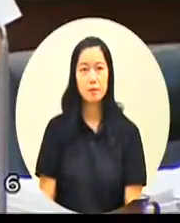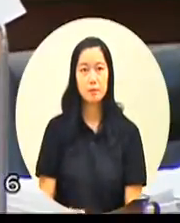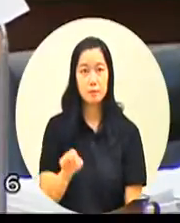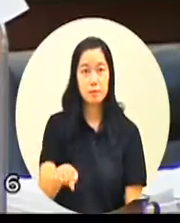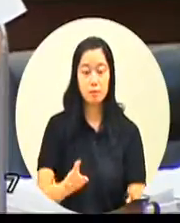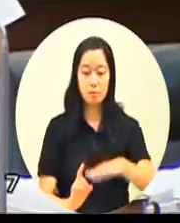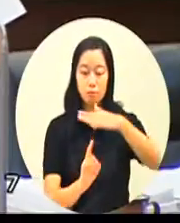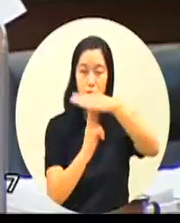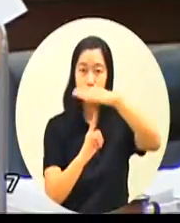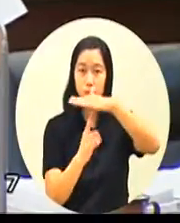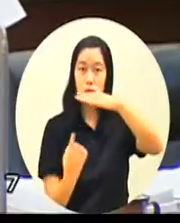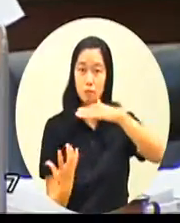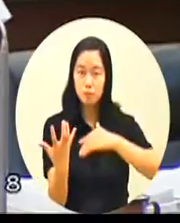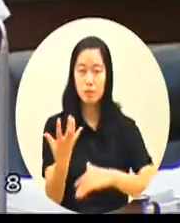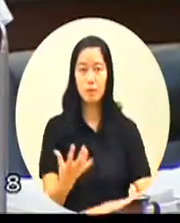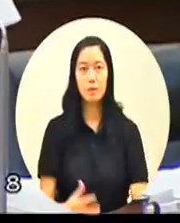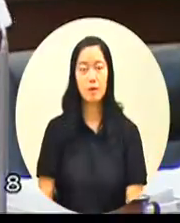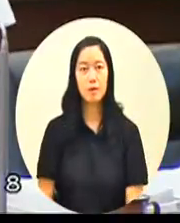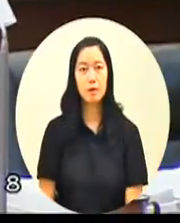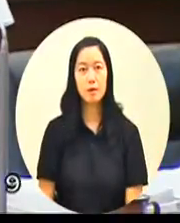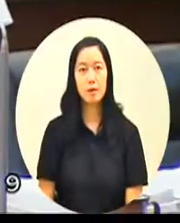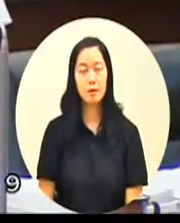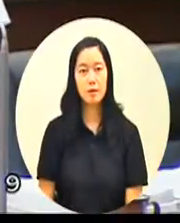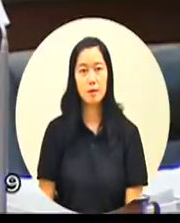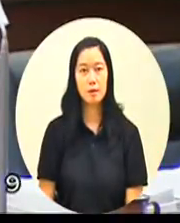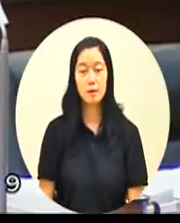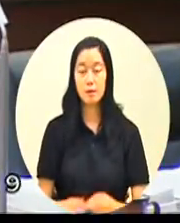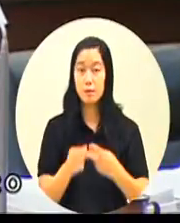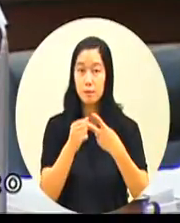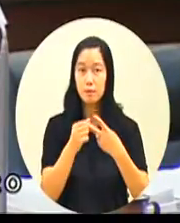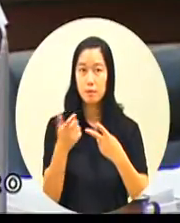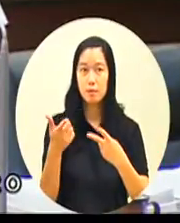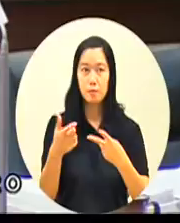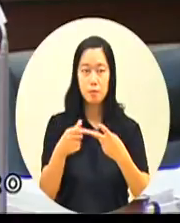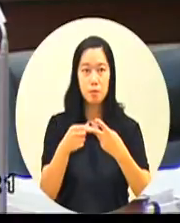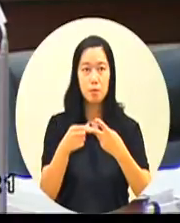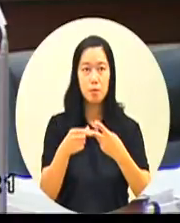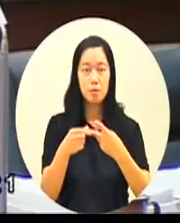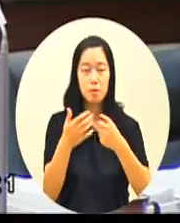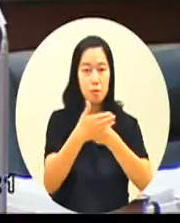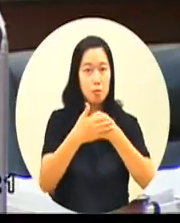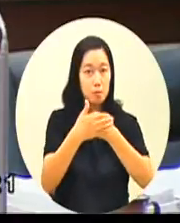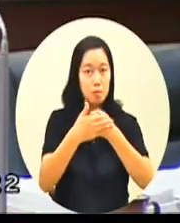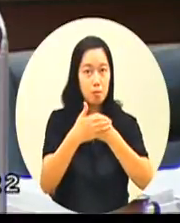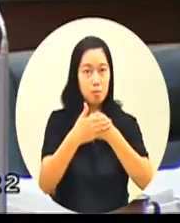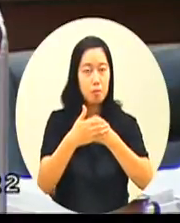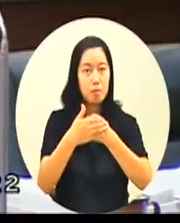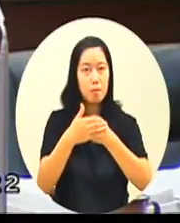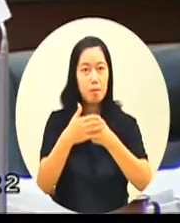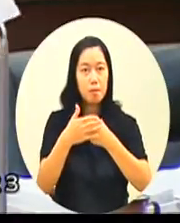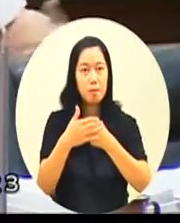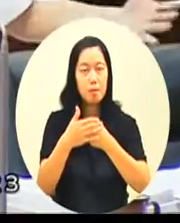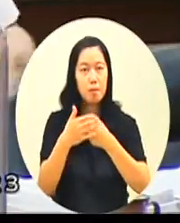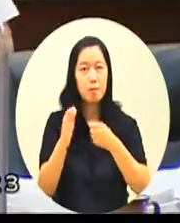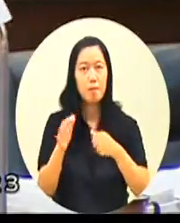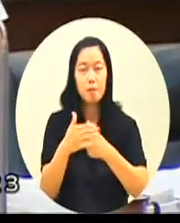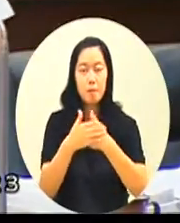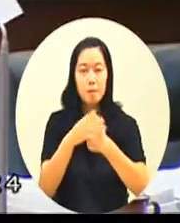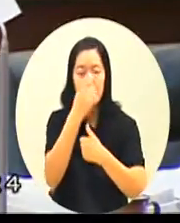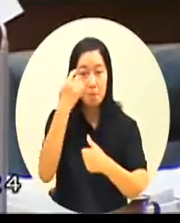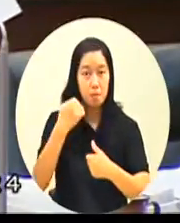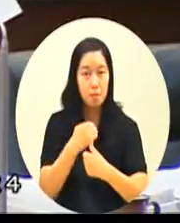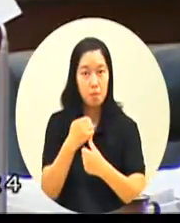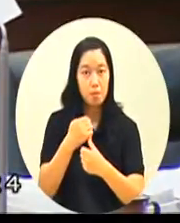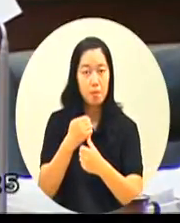多， 高粱酒 第二个品牌， 第二品牌就像威士忌这一类的 威士忌。威士忌那么便